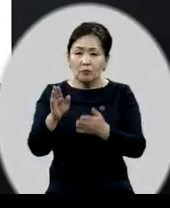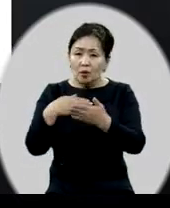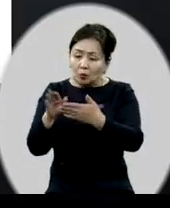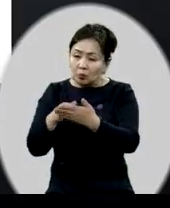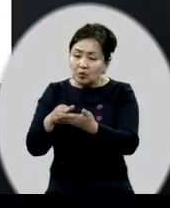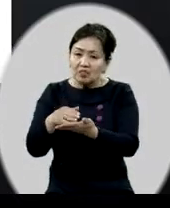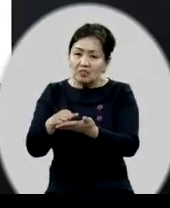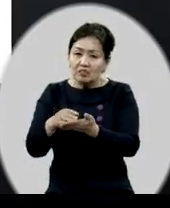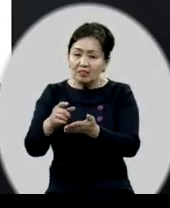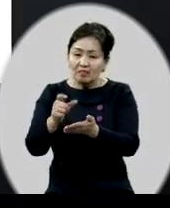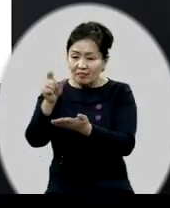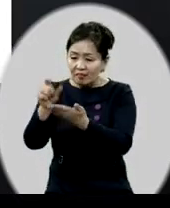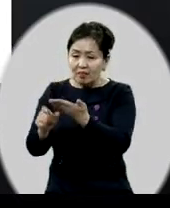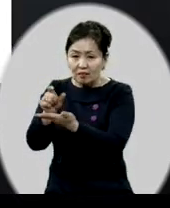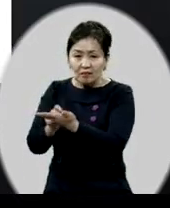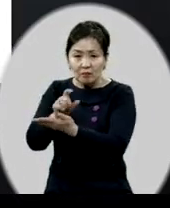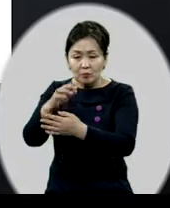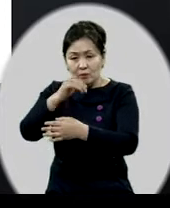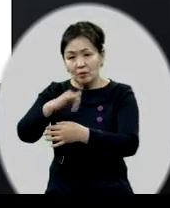энгийн боторхайгаар илэрхийлэн бичээрэй.